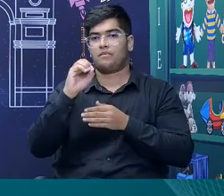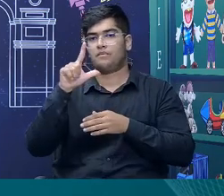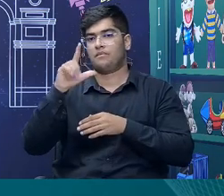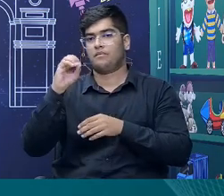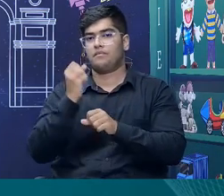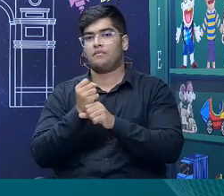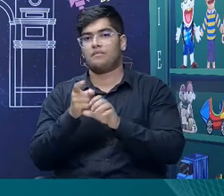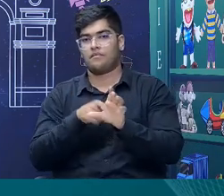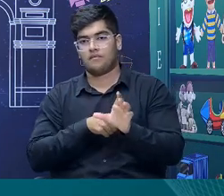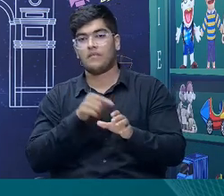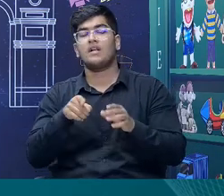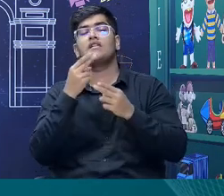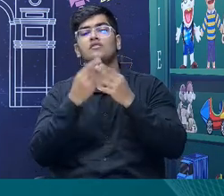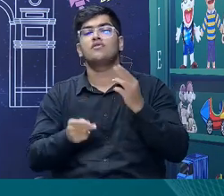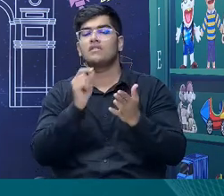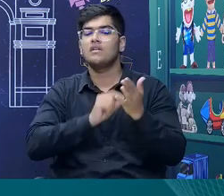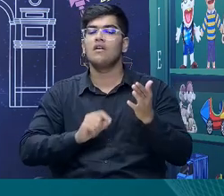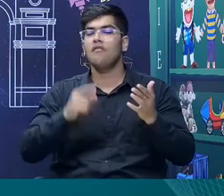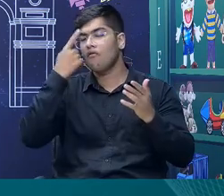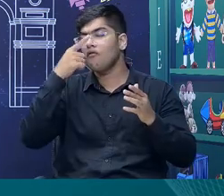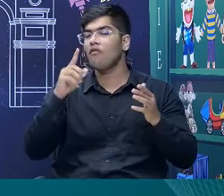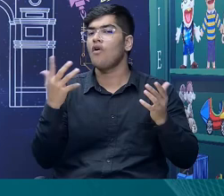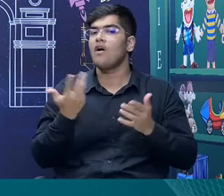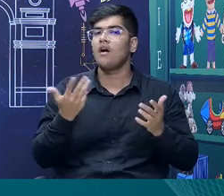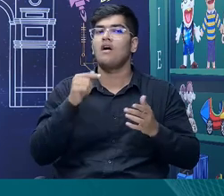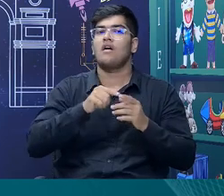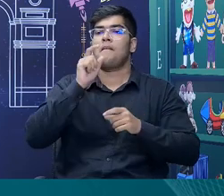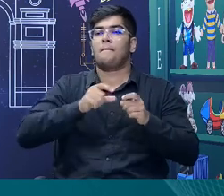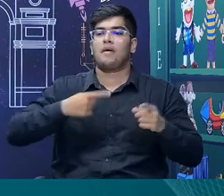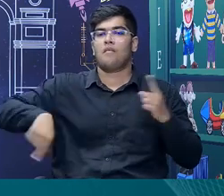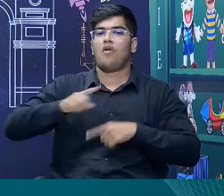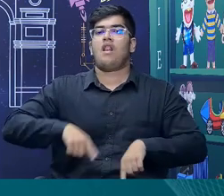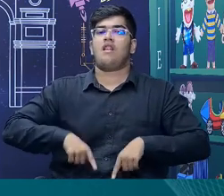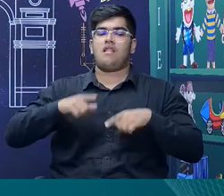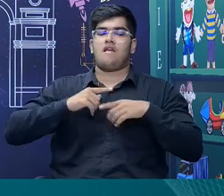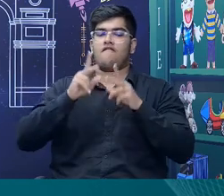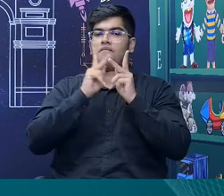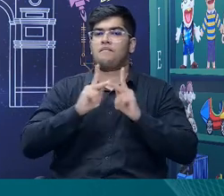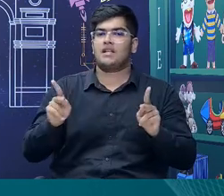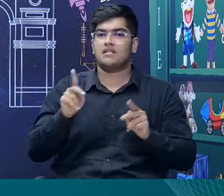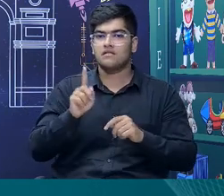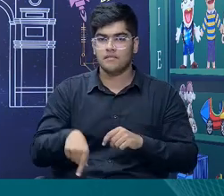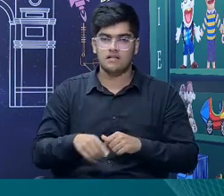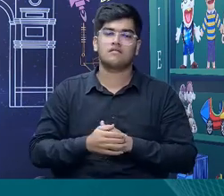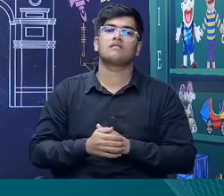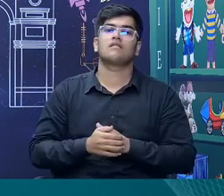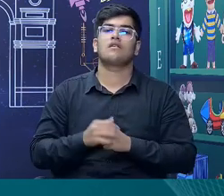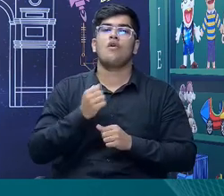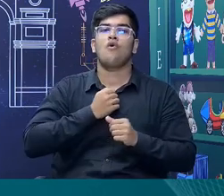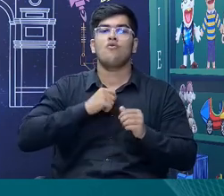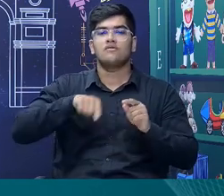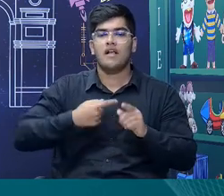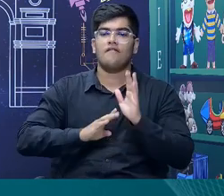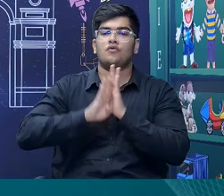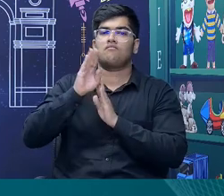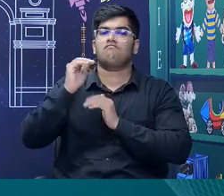की हम अपना जीवन को सुधार सकें अपने जीवन में खुशहाली ला सकें अपनी बढ़ोतरी कर सके